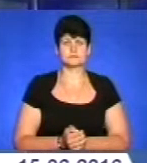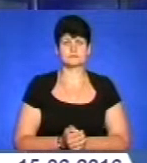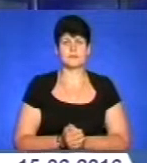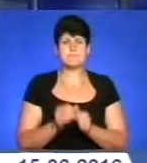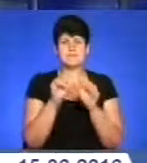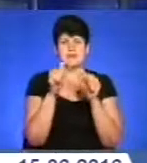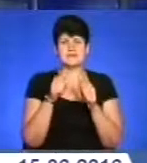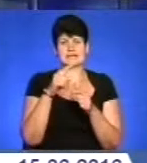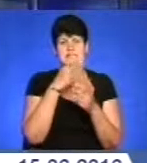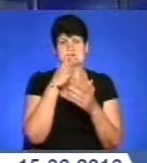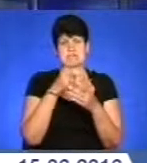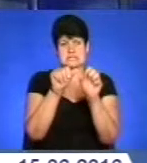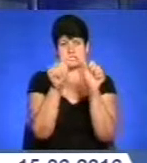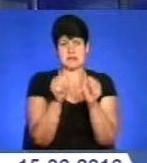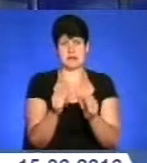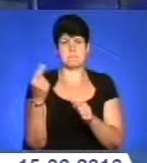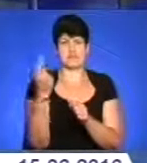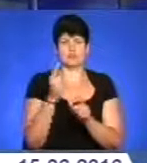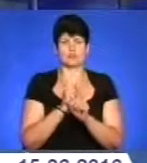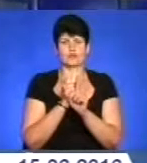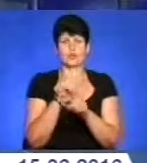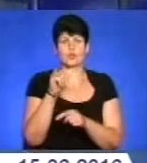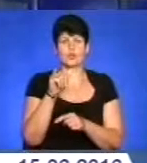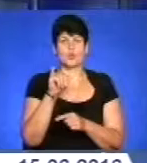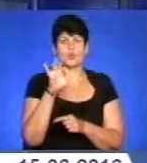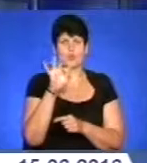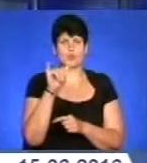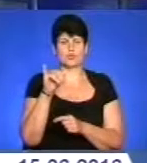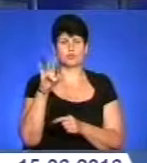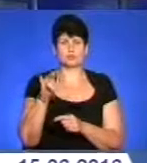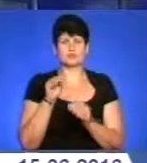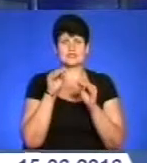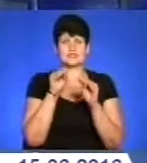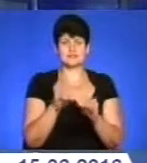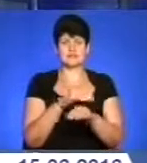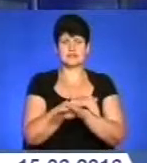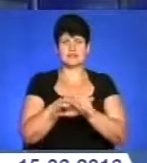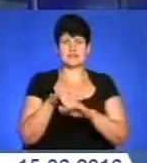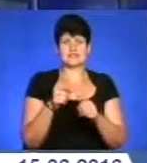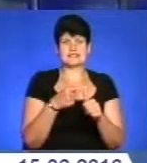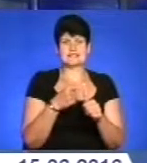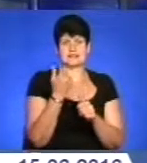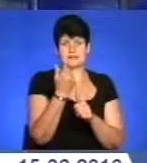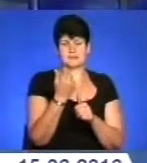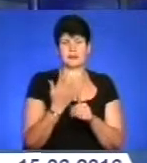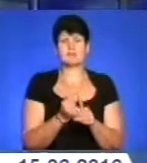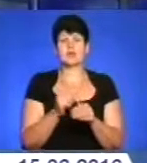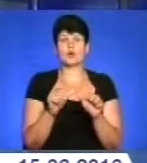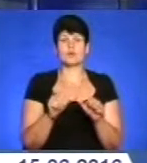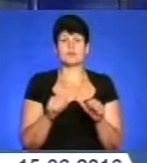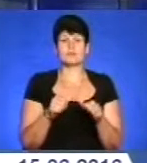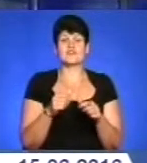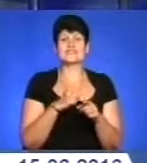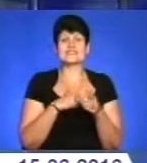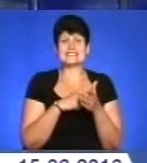Пам'ятний знак першому провіднику ОУН Євгену Коновальцю встановили у Тернополі на вулиці, названі його іменем. Так у місті відзначили